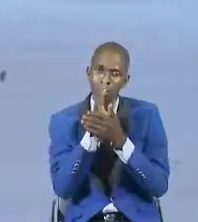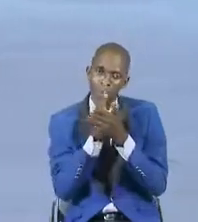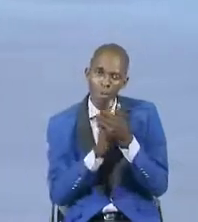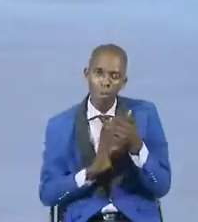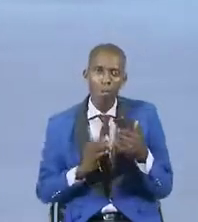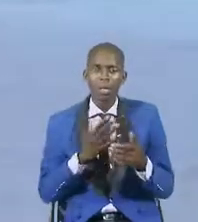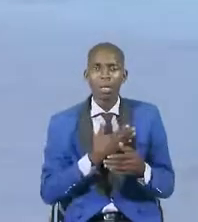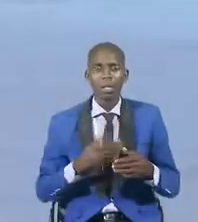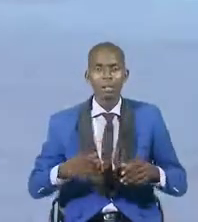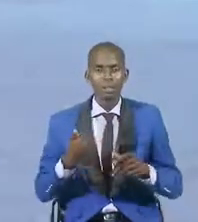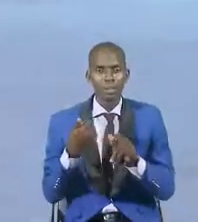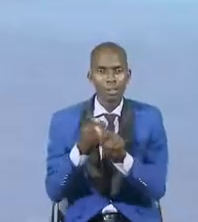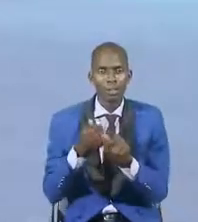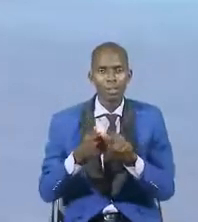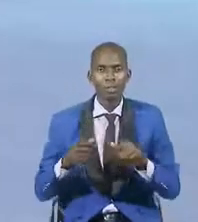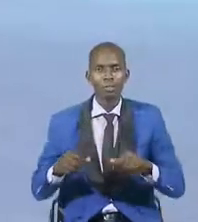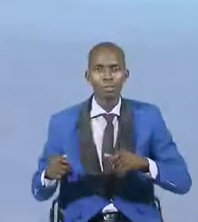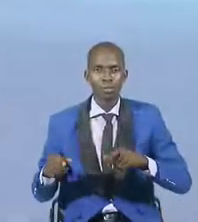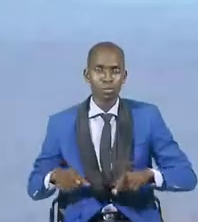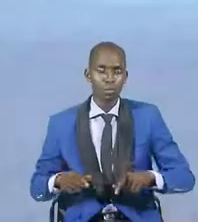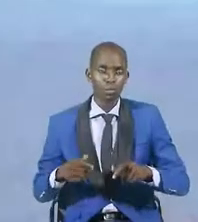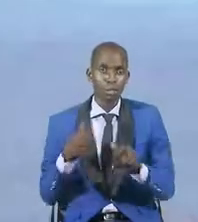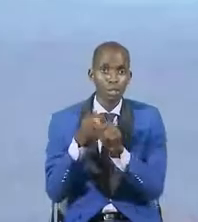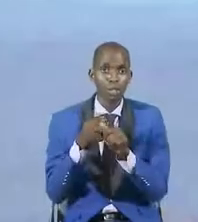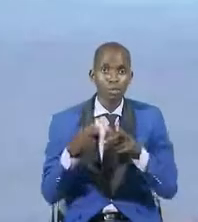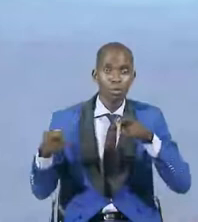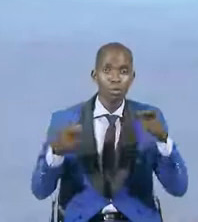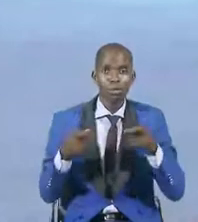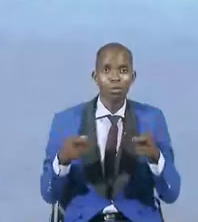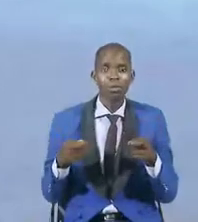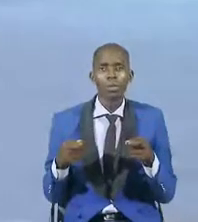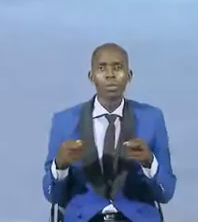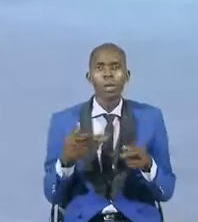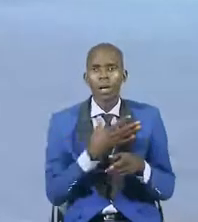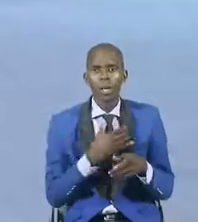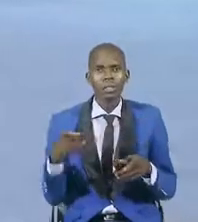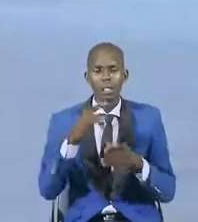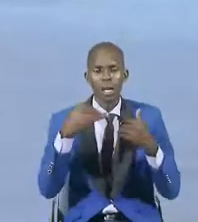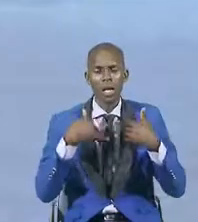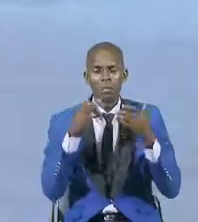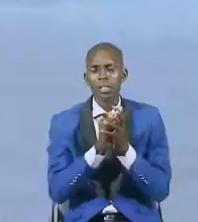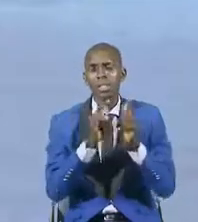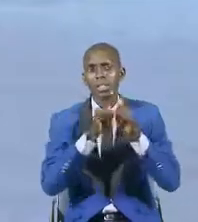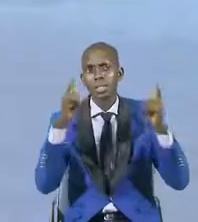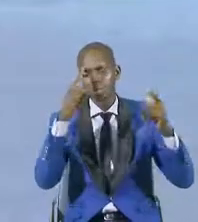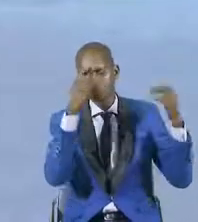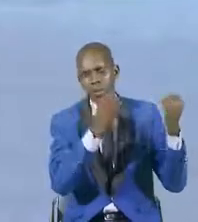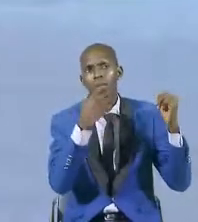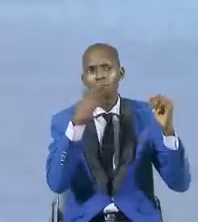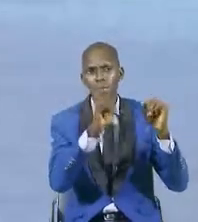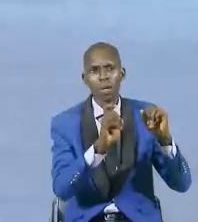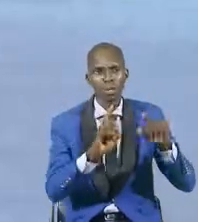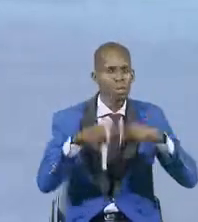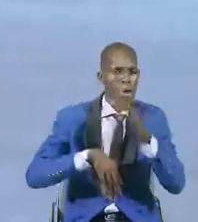ils n'ont pas la tempérance, ils n'ont pas cela. Ils ont la foi dynamique. Ils peuvent dire que c'est quitte là-bas et je